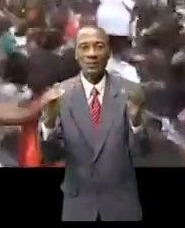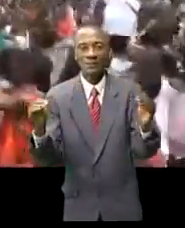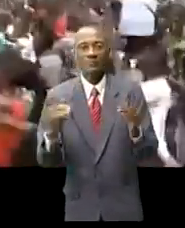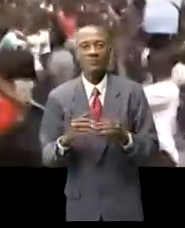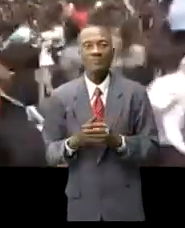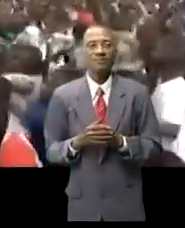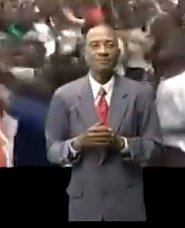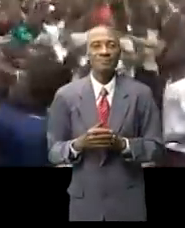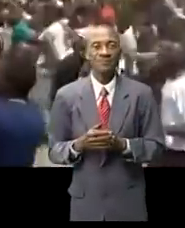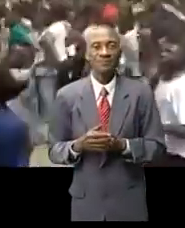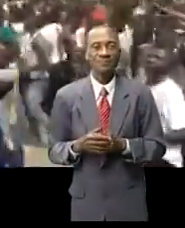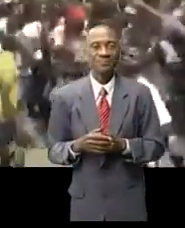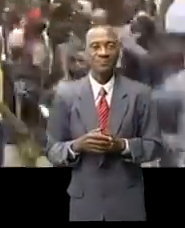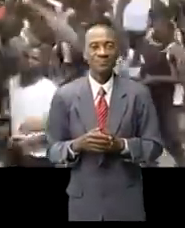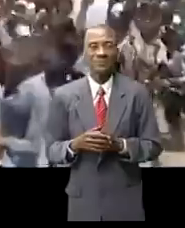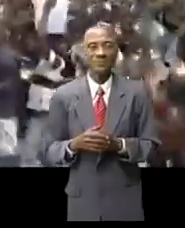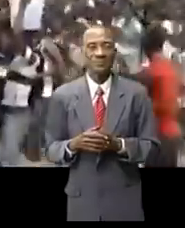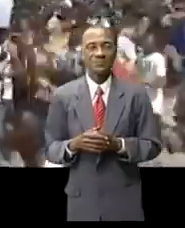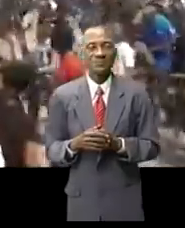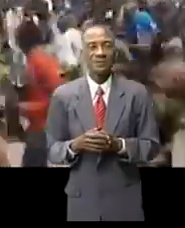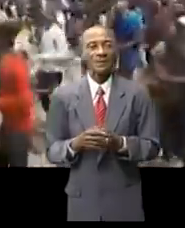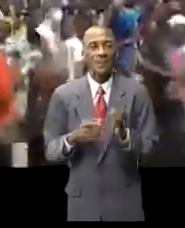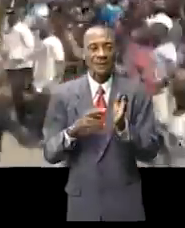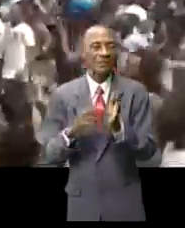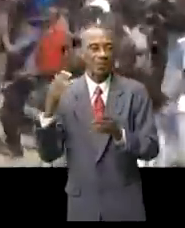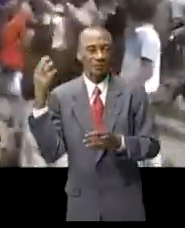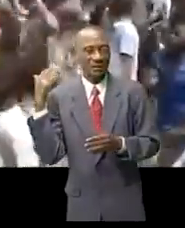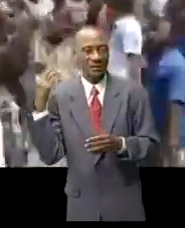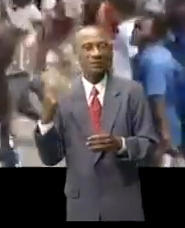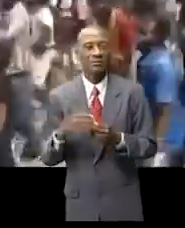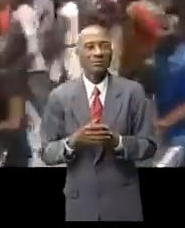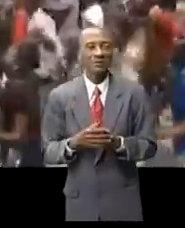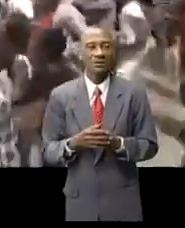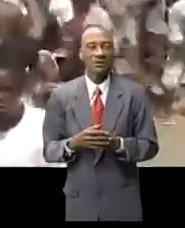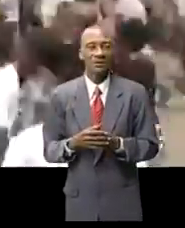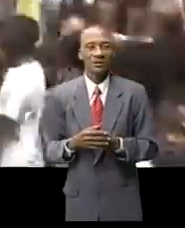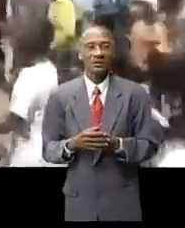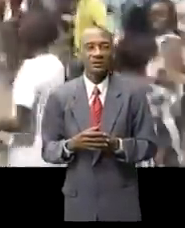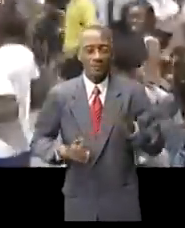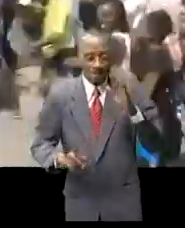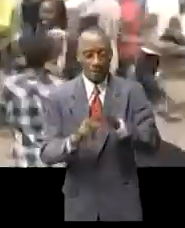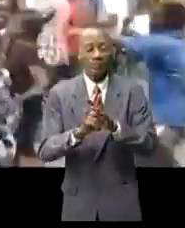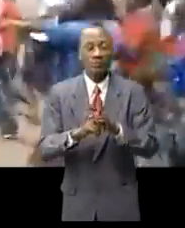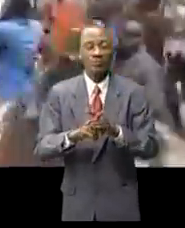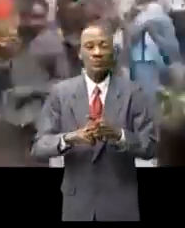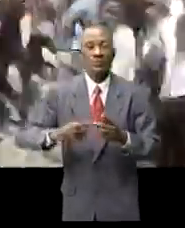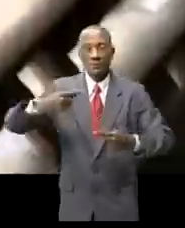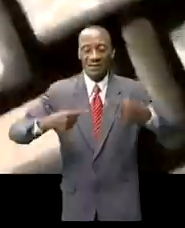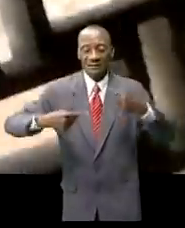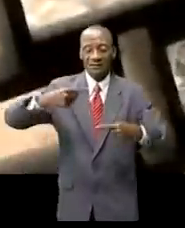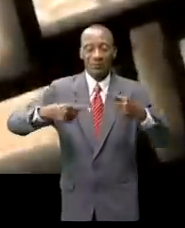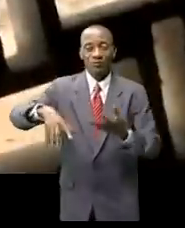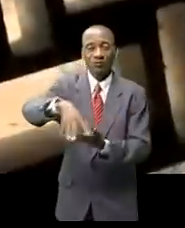Ces images sont tournées par téléphone ce lundi 9h. Une vive tension s'observe sur le campus de l'université de